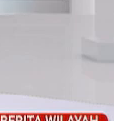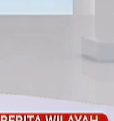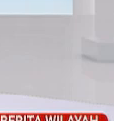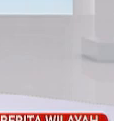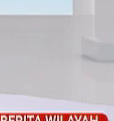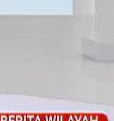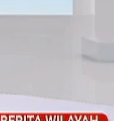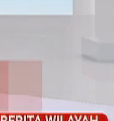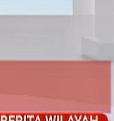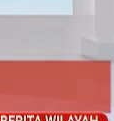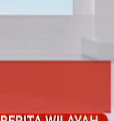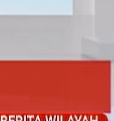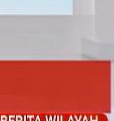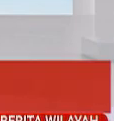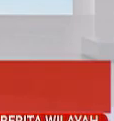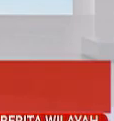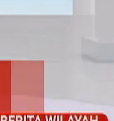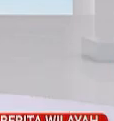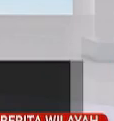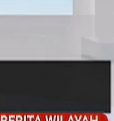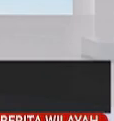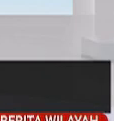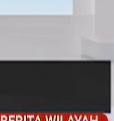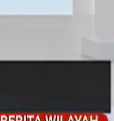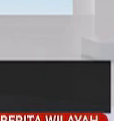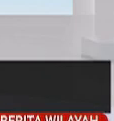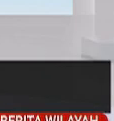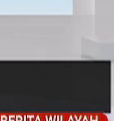EMG dipatuhi sepenuhnya